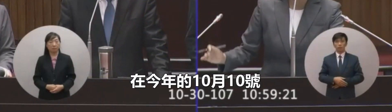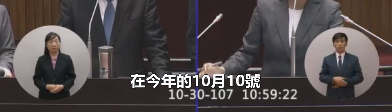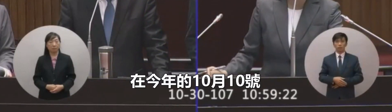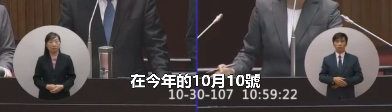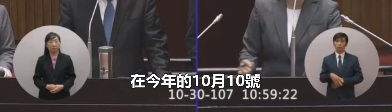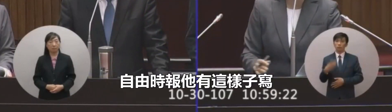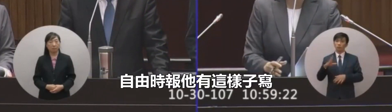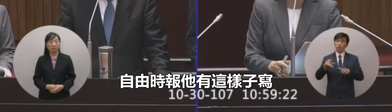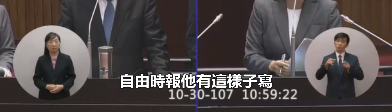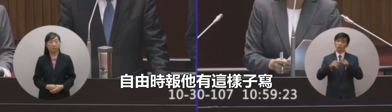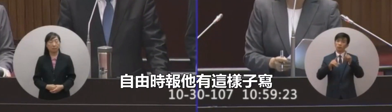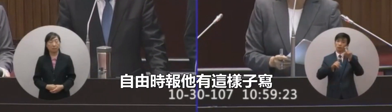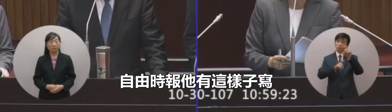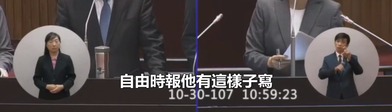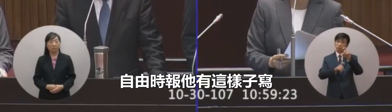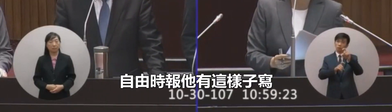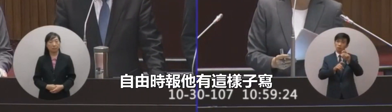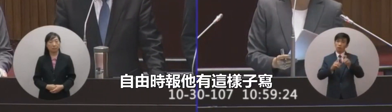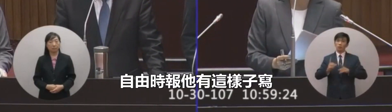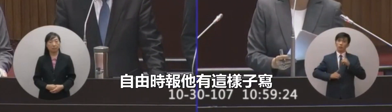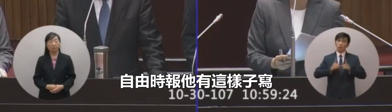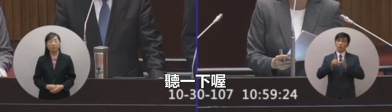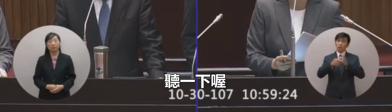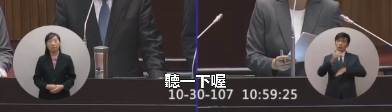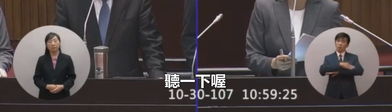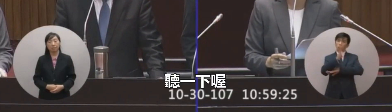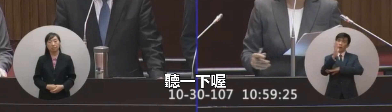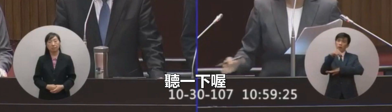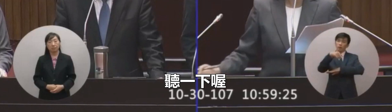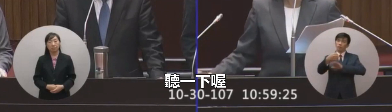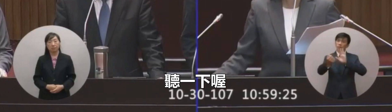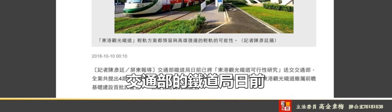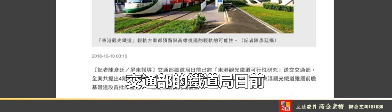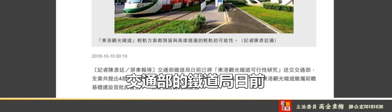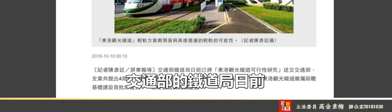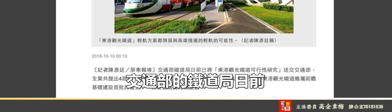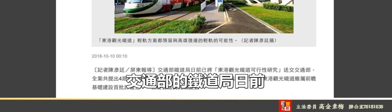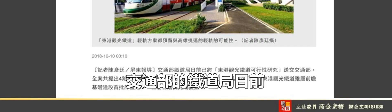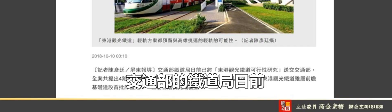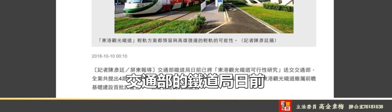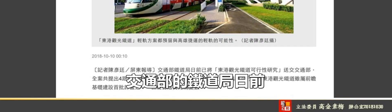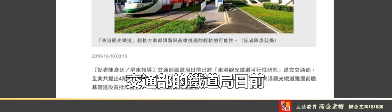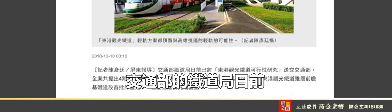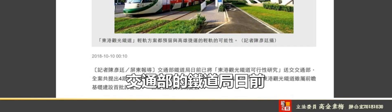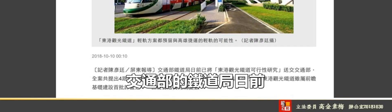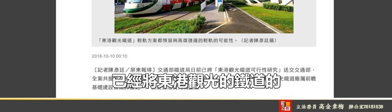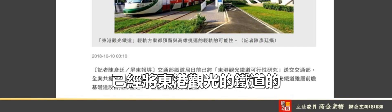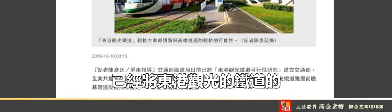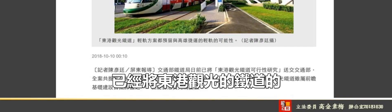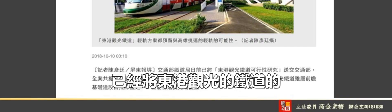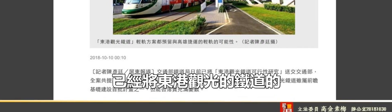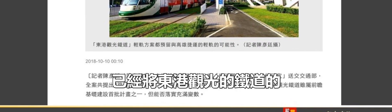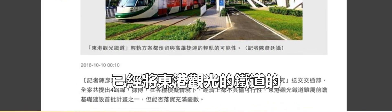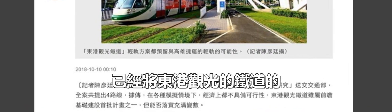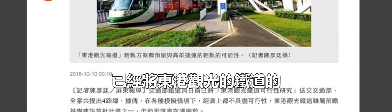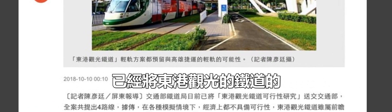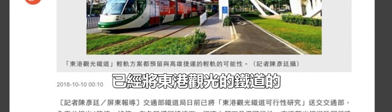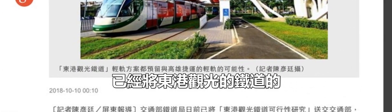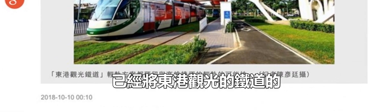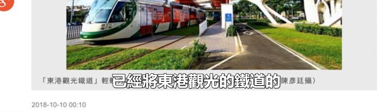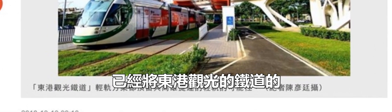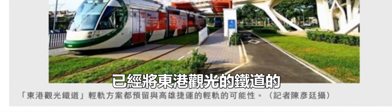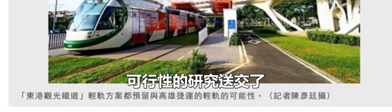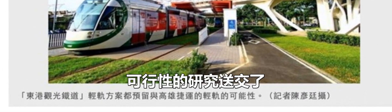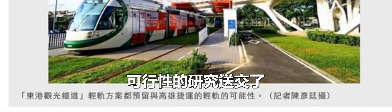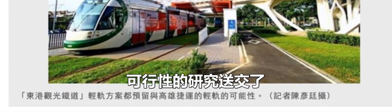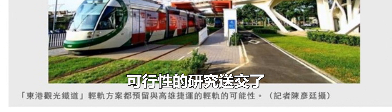年的10月10号，《自由时报》它有这样子写，听一下哦。交通部的铁道局日前已经将东港观光的